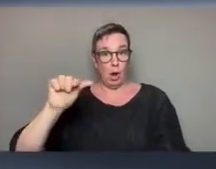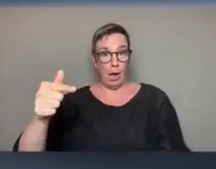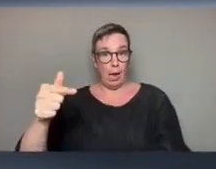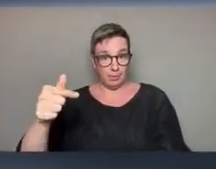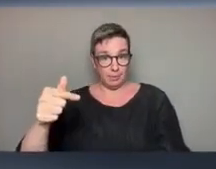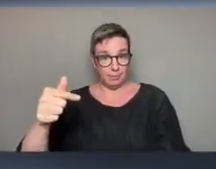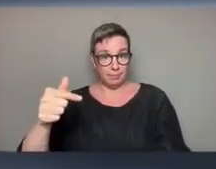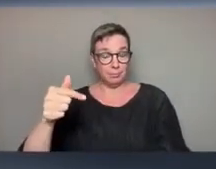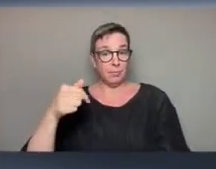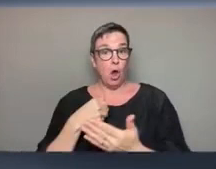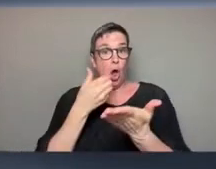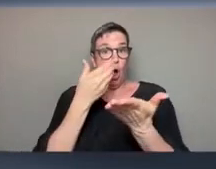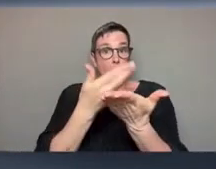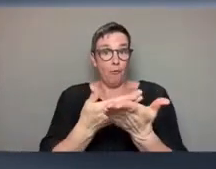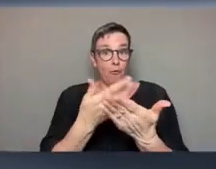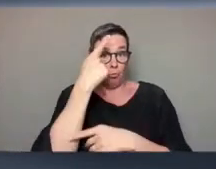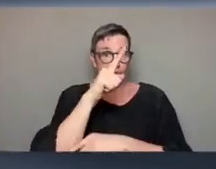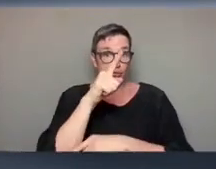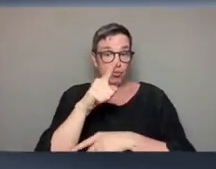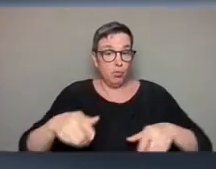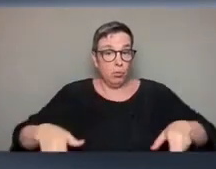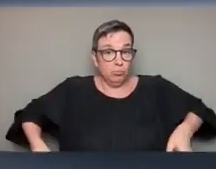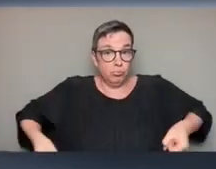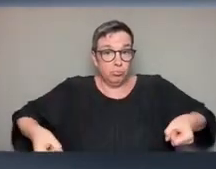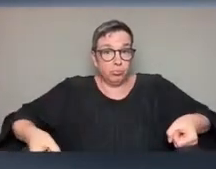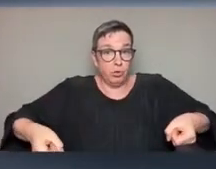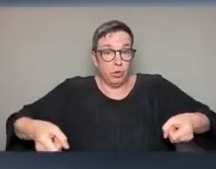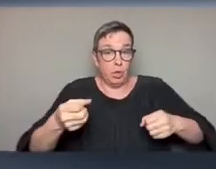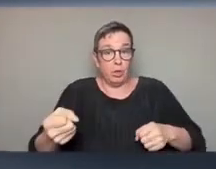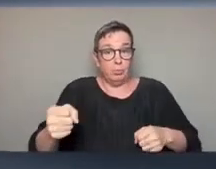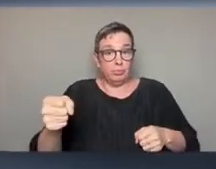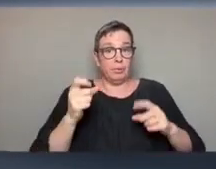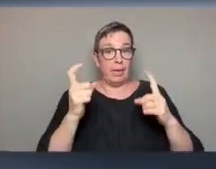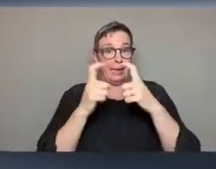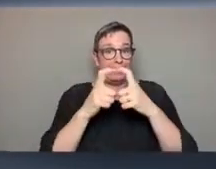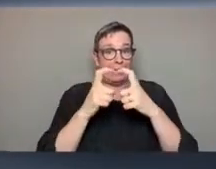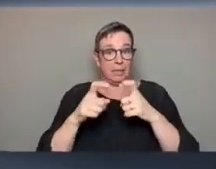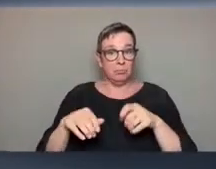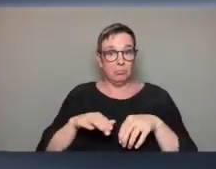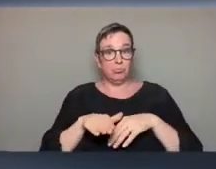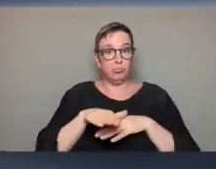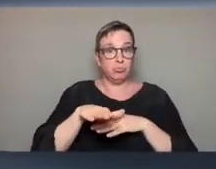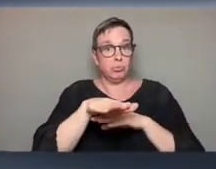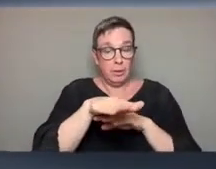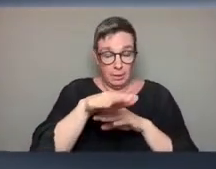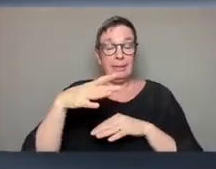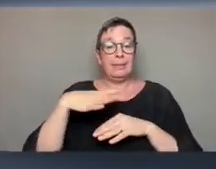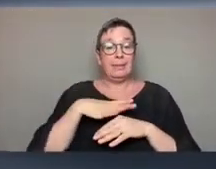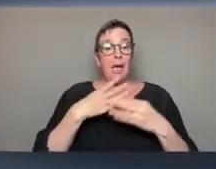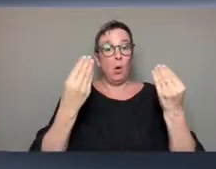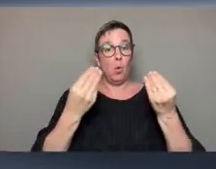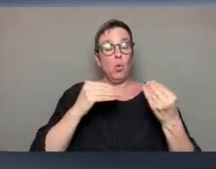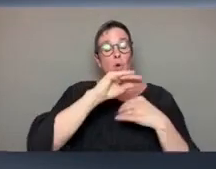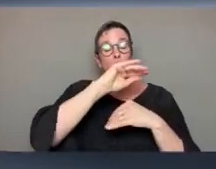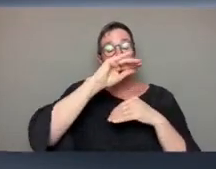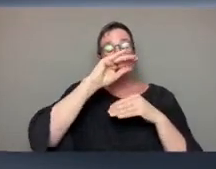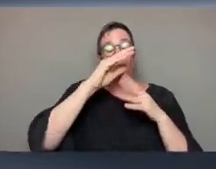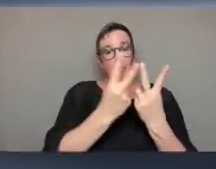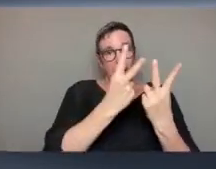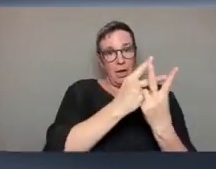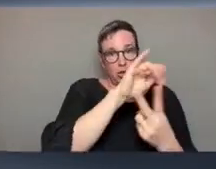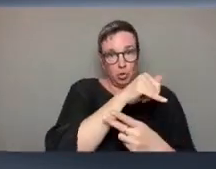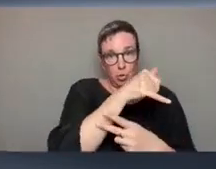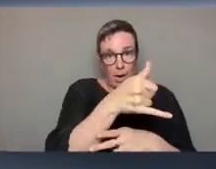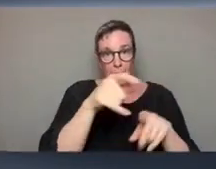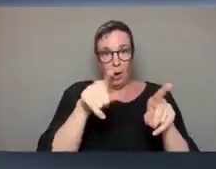roulant tout terrain dans le parc du Dimtiktal, du Jura vaudois, dans l'UNESCO Biosphère